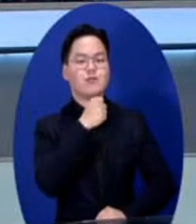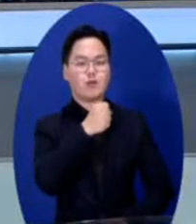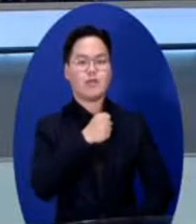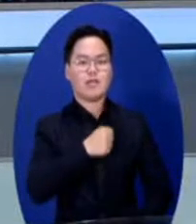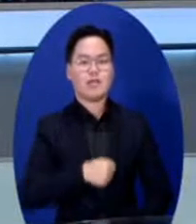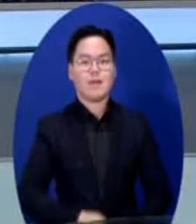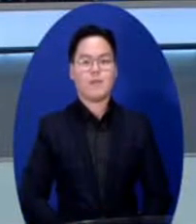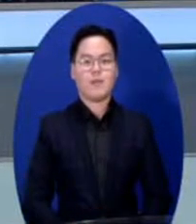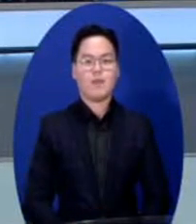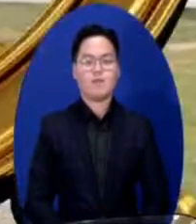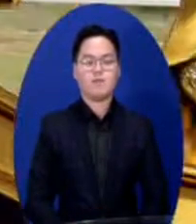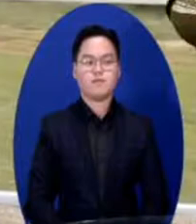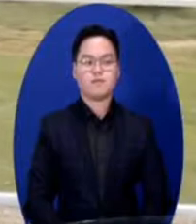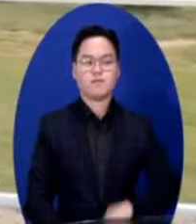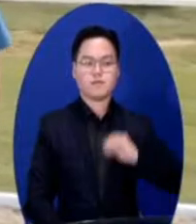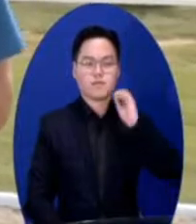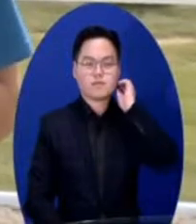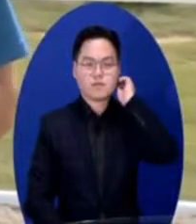байна.